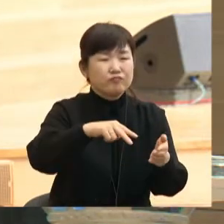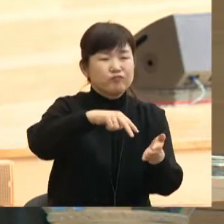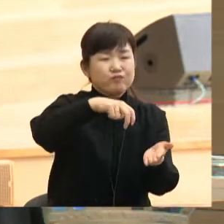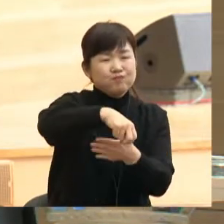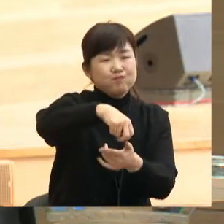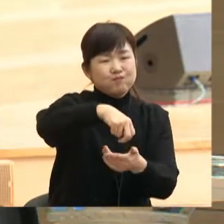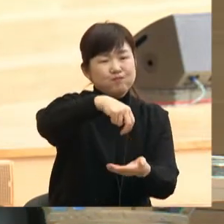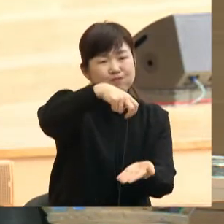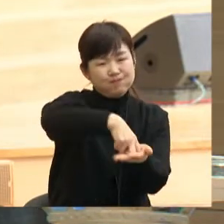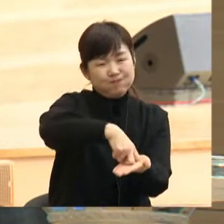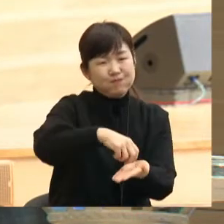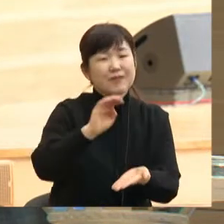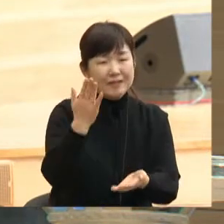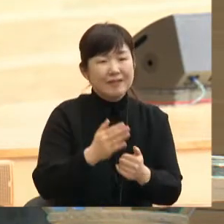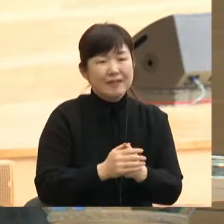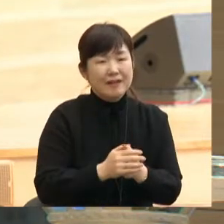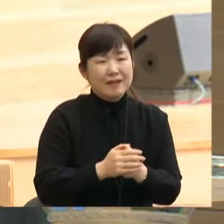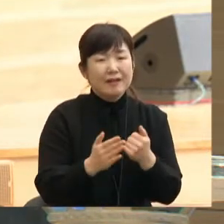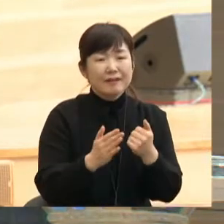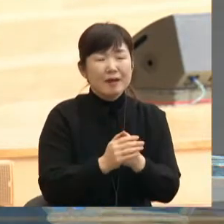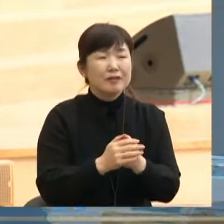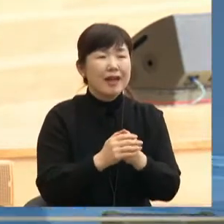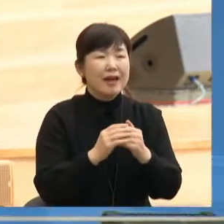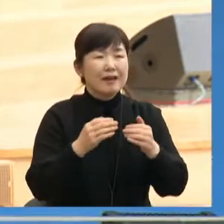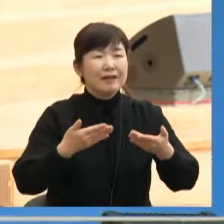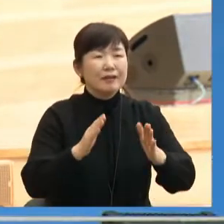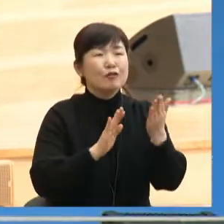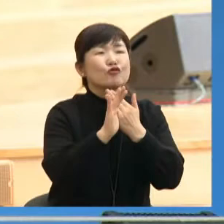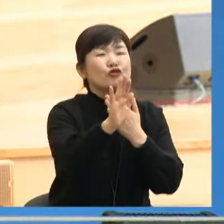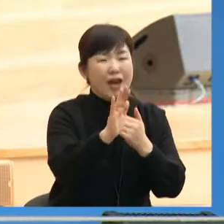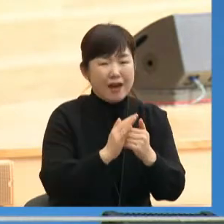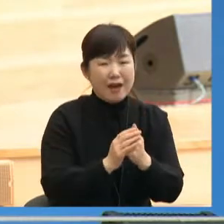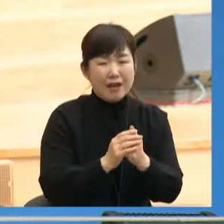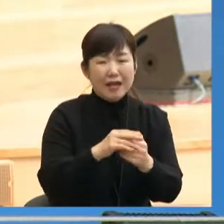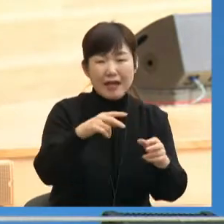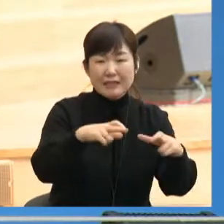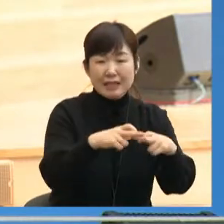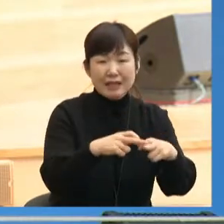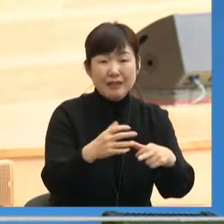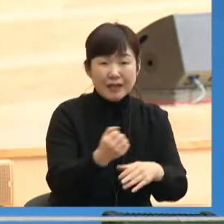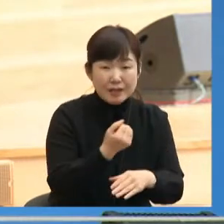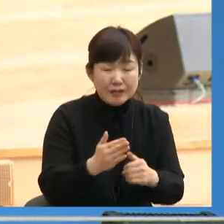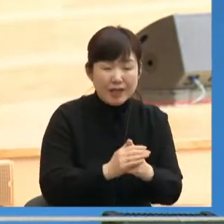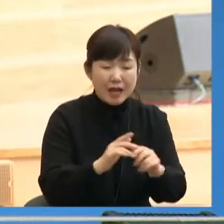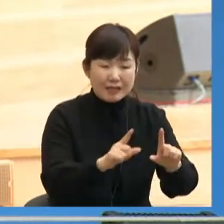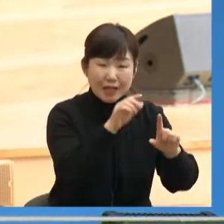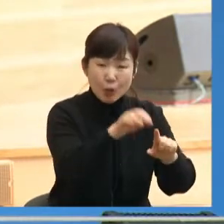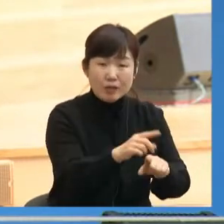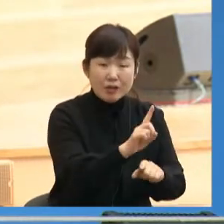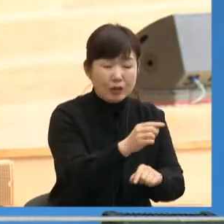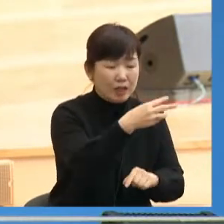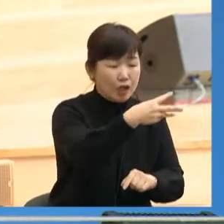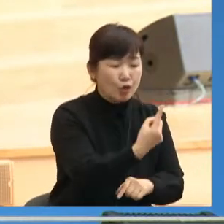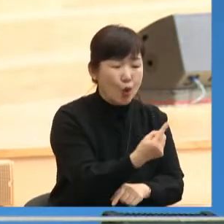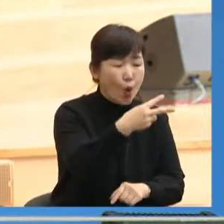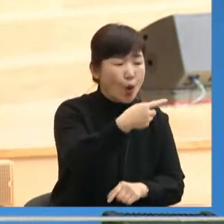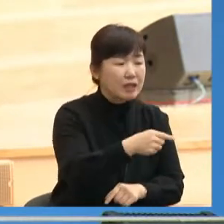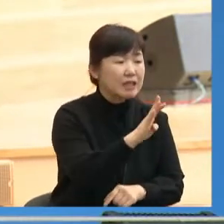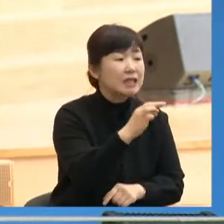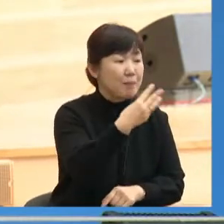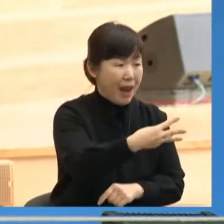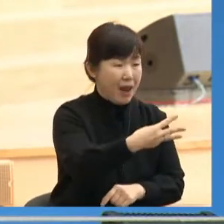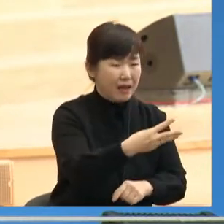그러니까 므비보셋은 그렇게 후천적 장애를 가지고 남은 인생을 살아가는데 그가 사는 곳이 어디라고요? 로드발,